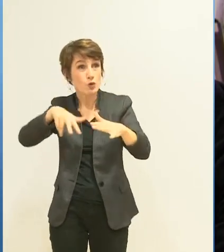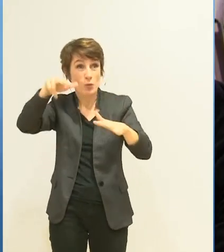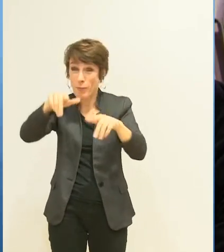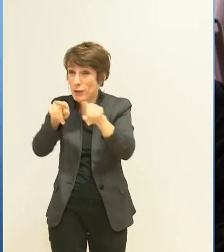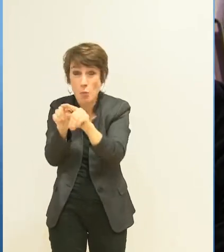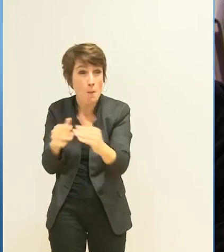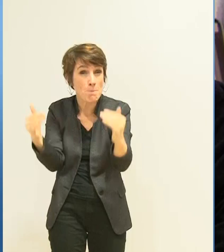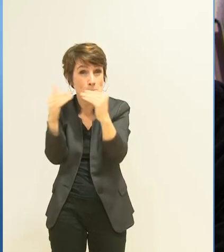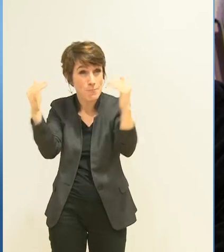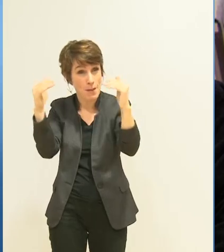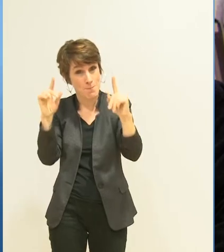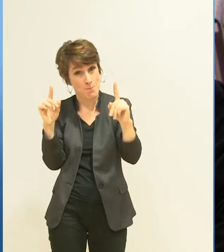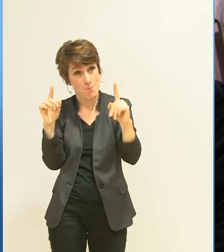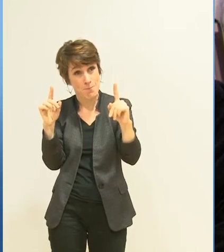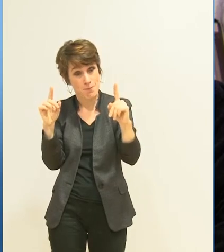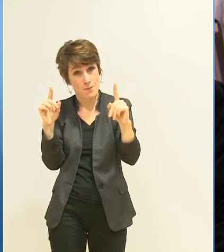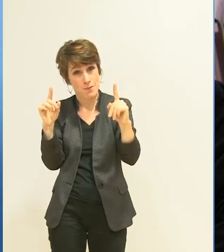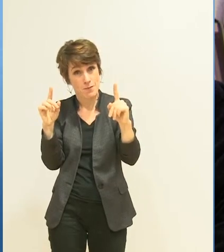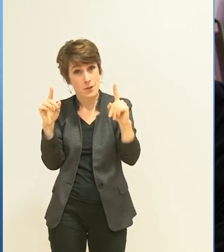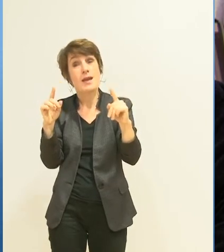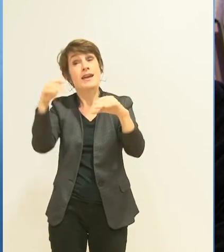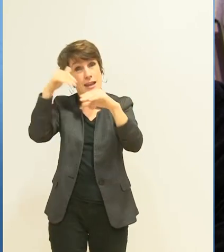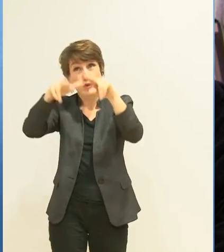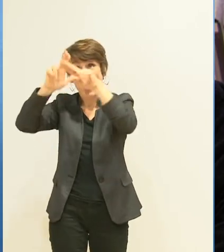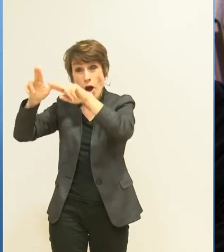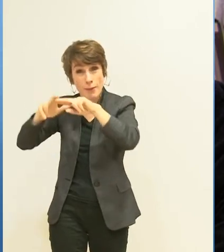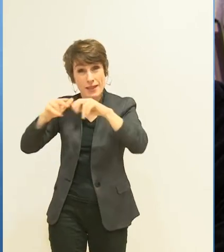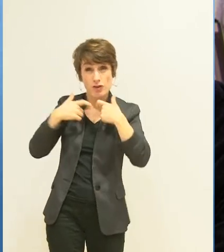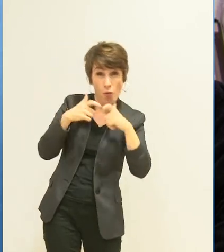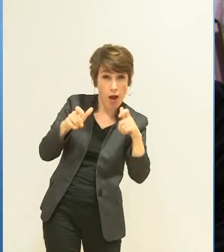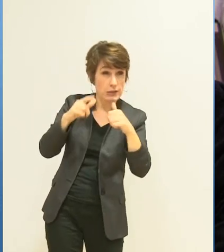commune avec les aménagements afférents indispensable